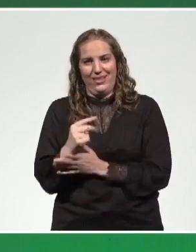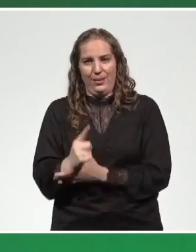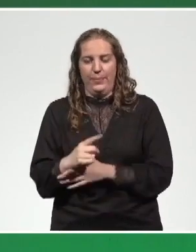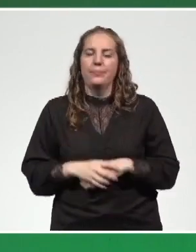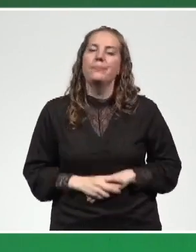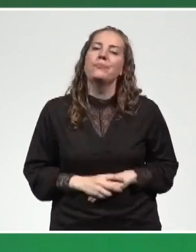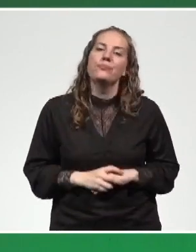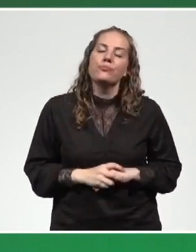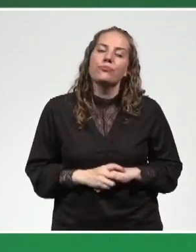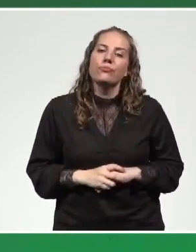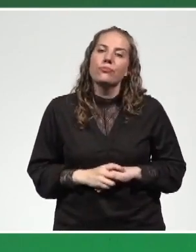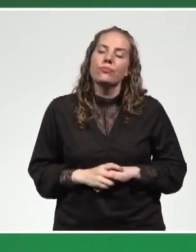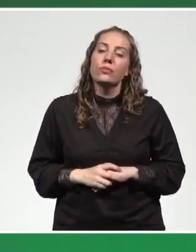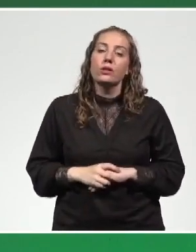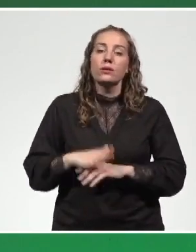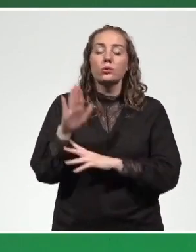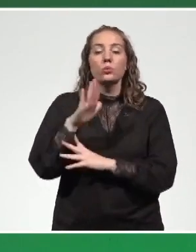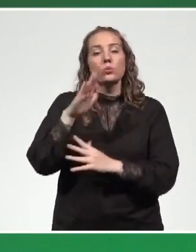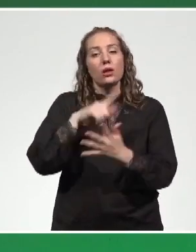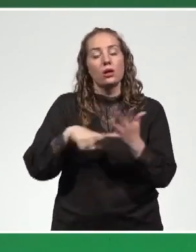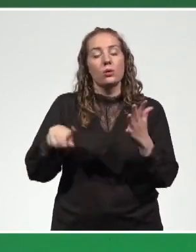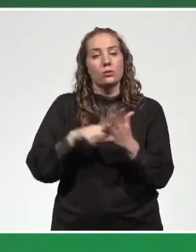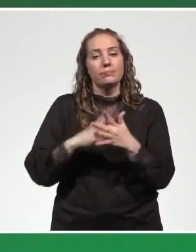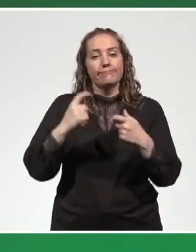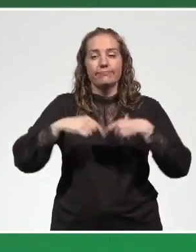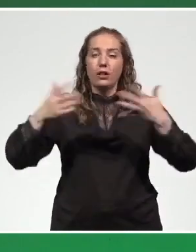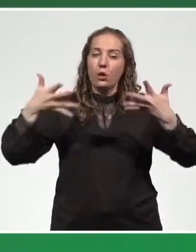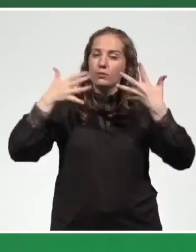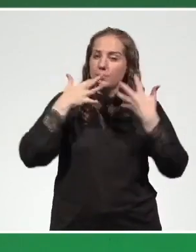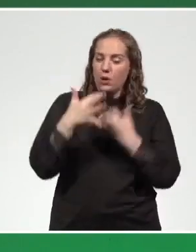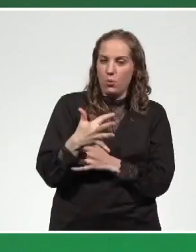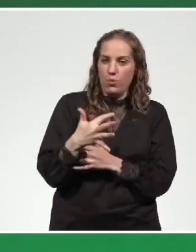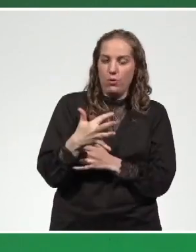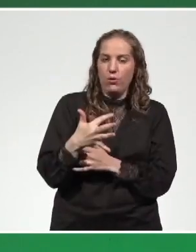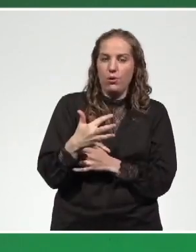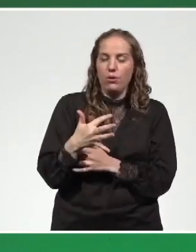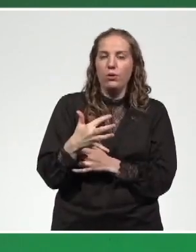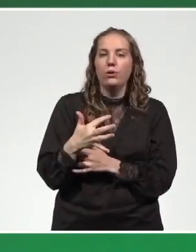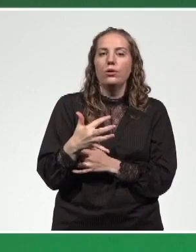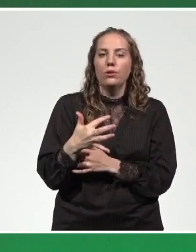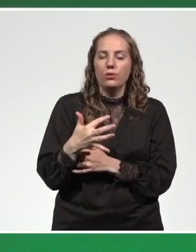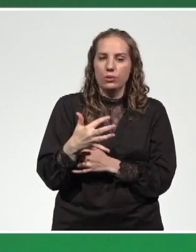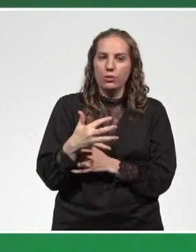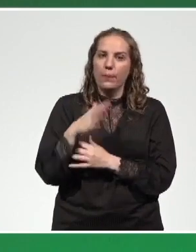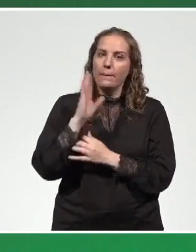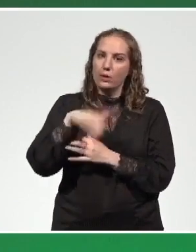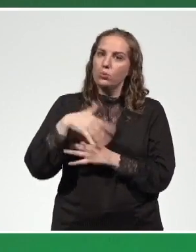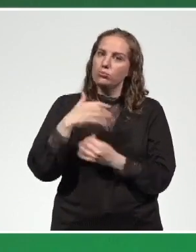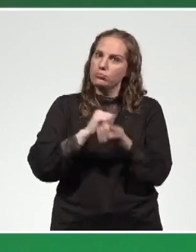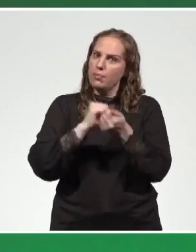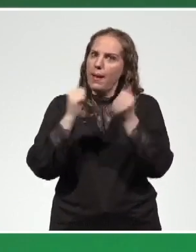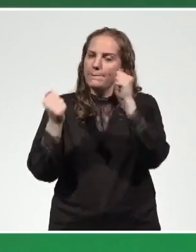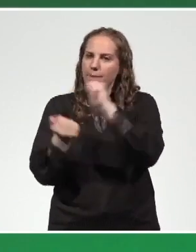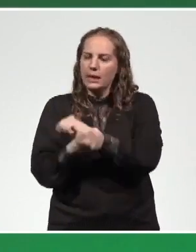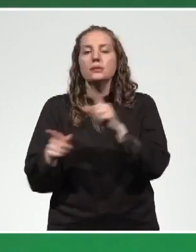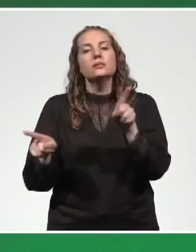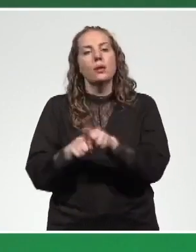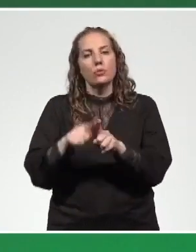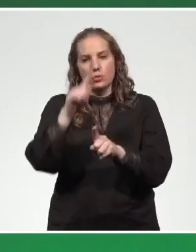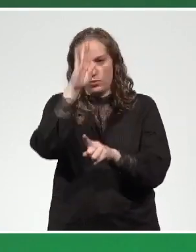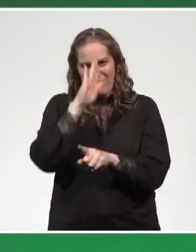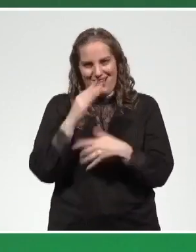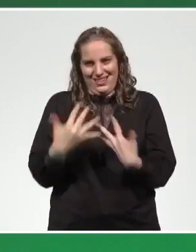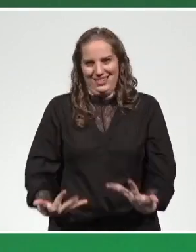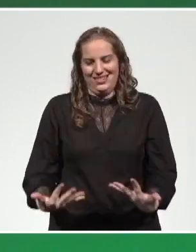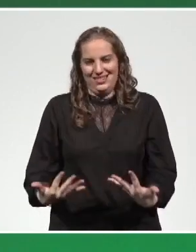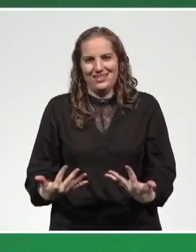Stefna okkar við þessar kosningar í loftslagsmálum er róttæk en raunhæf.